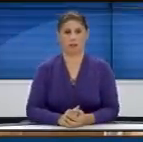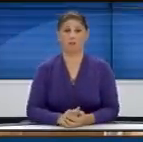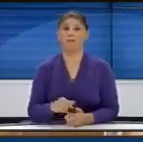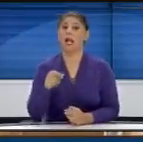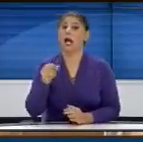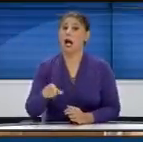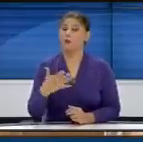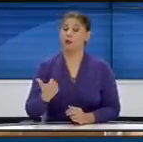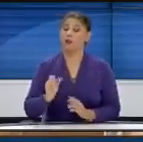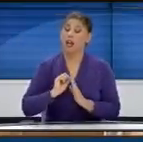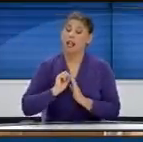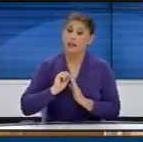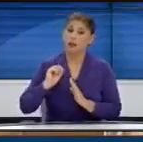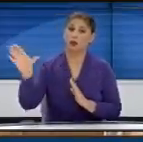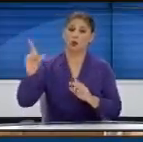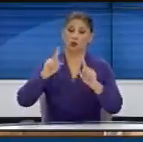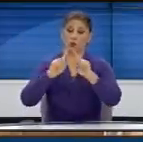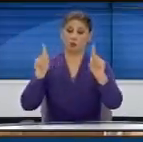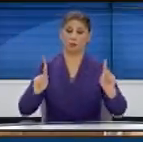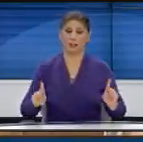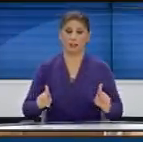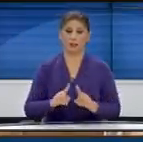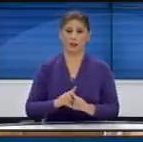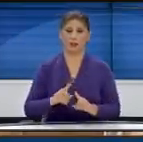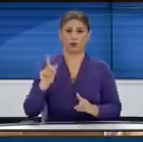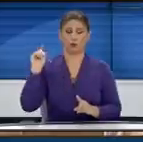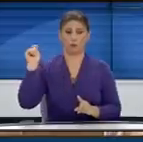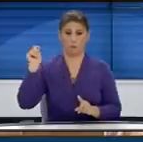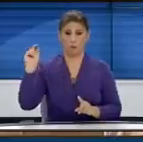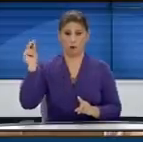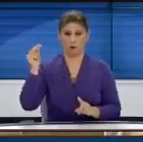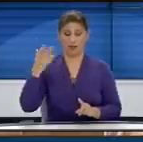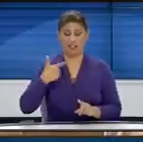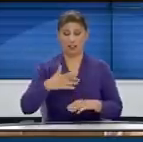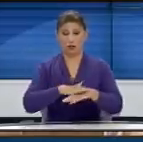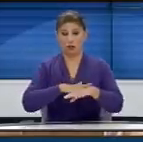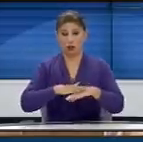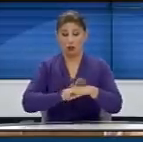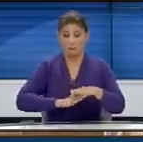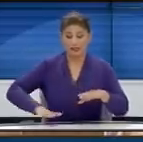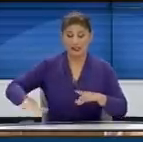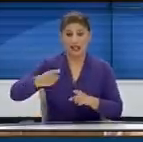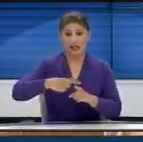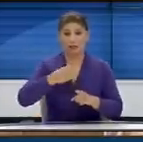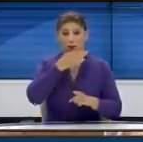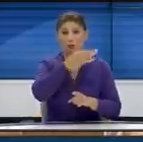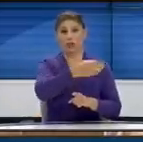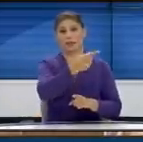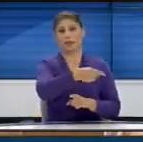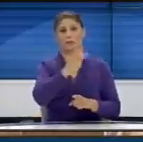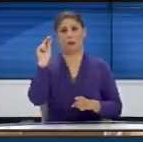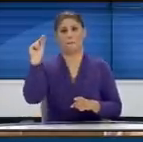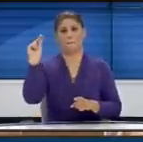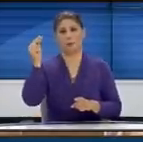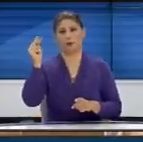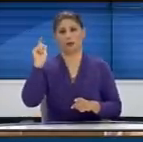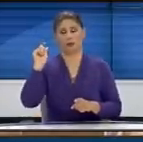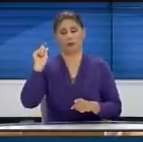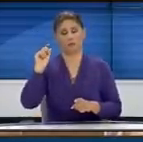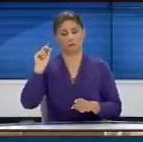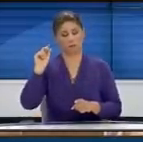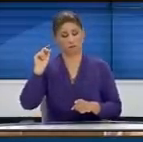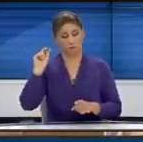καθιστά εκτός του πλαισίου του πολιτικού πολιτισμού και ζητώ συγγνώμη από το Πανελλήνιο που σας χαρακτήρισα πολιτικά πολιτισμένο.